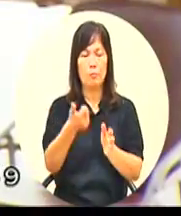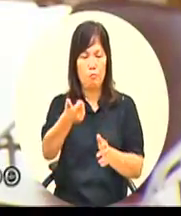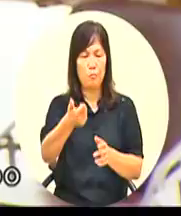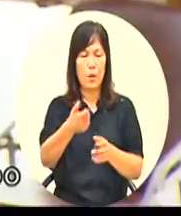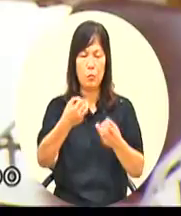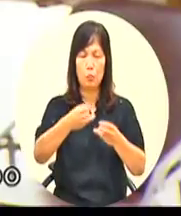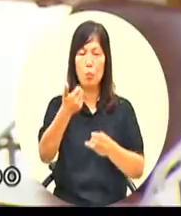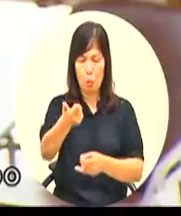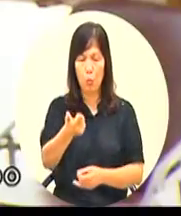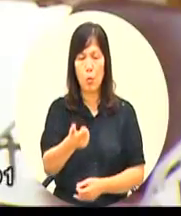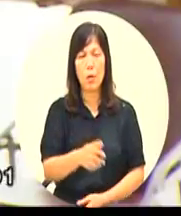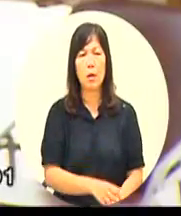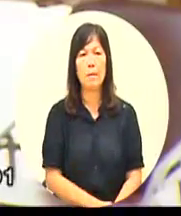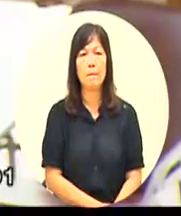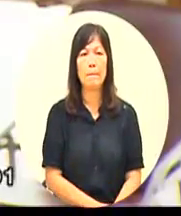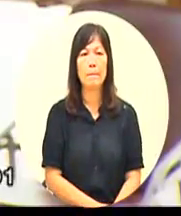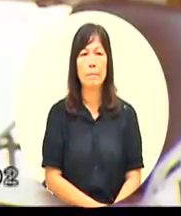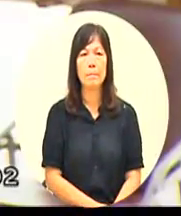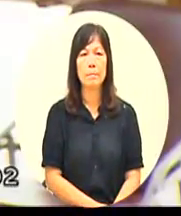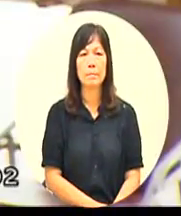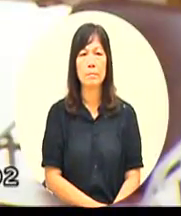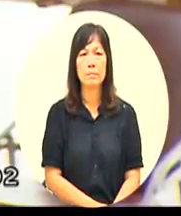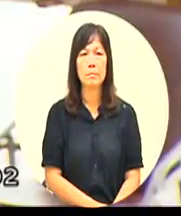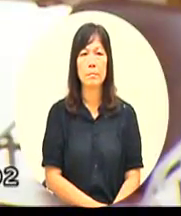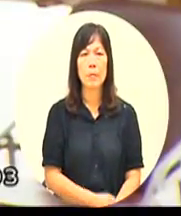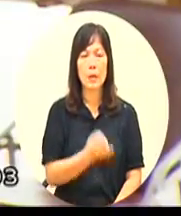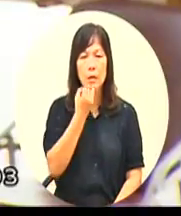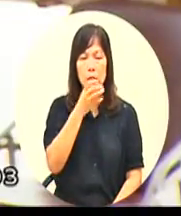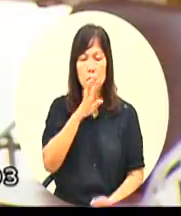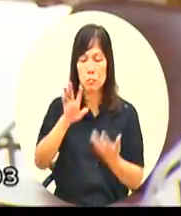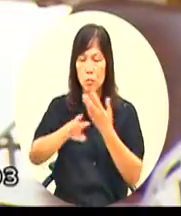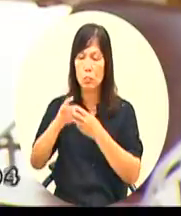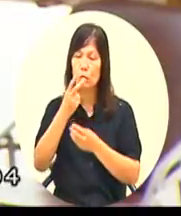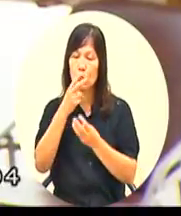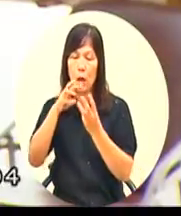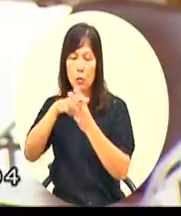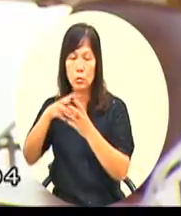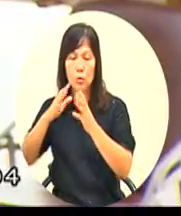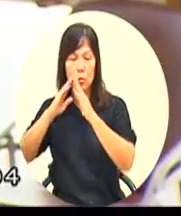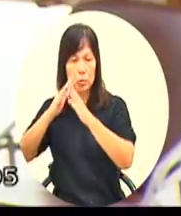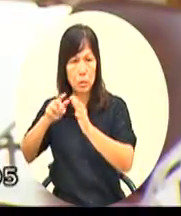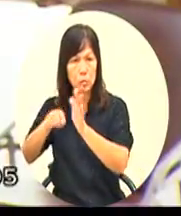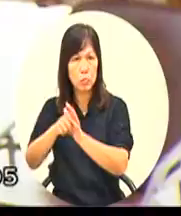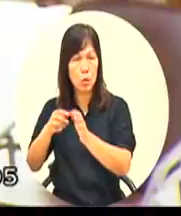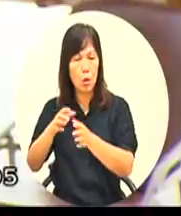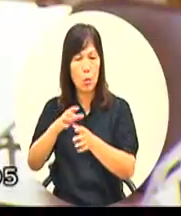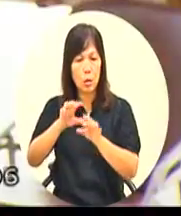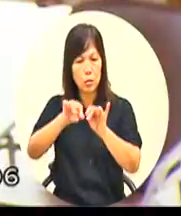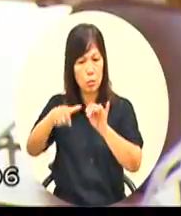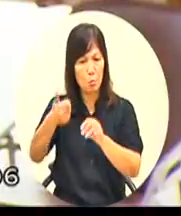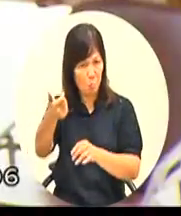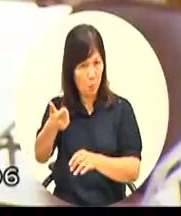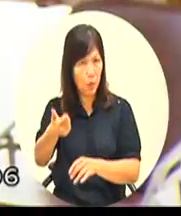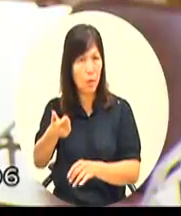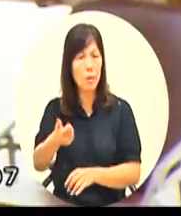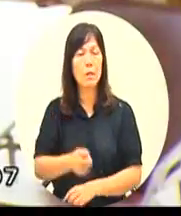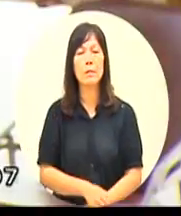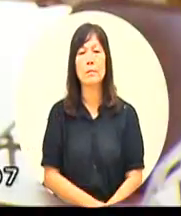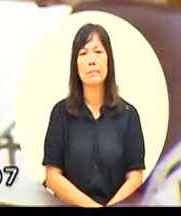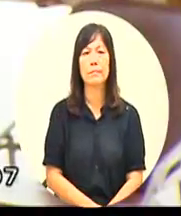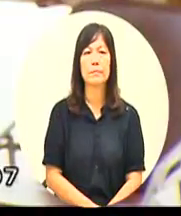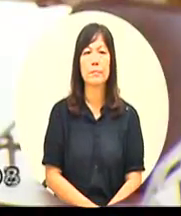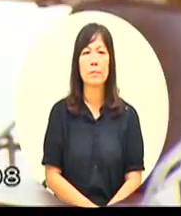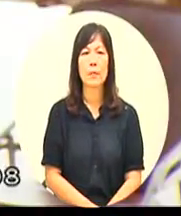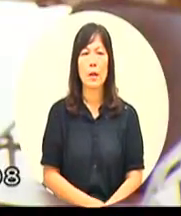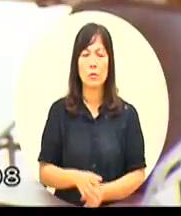绩，但是看了人亚洲城市有这样子的那么好的场域，但是就